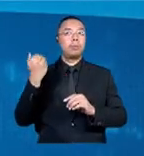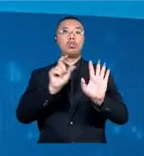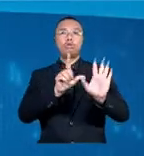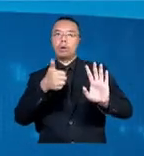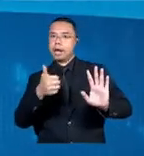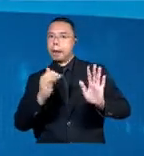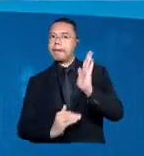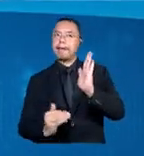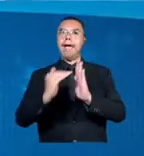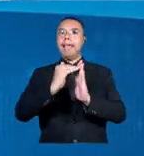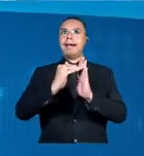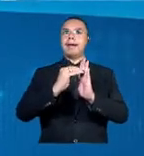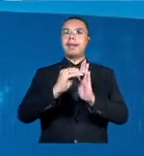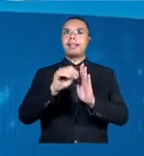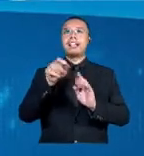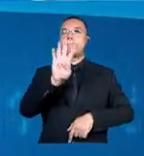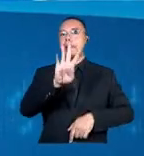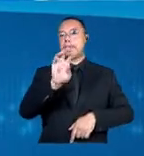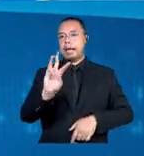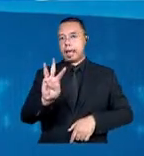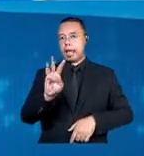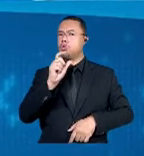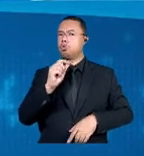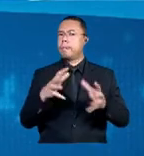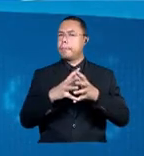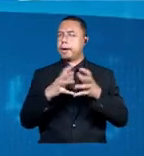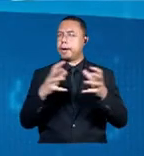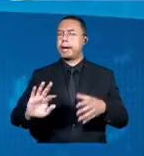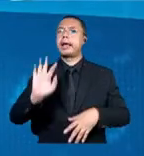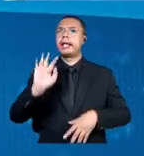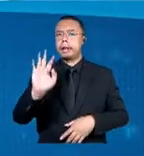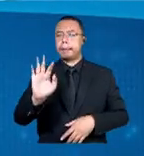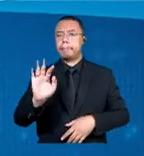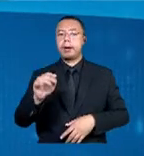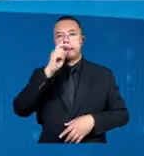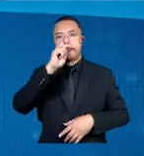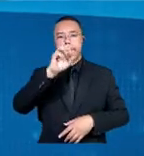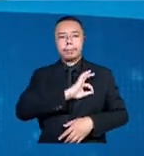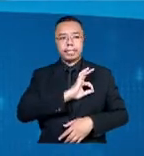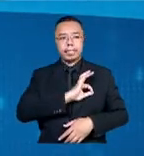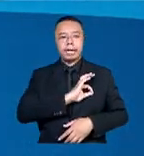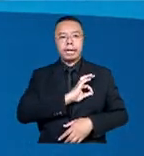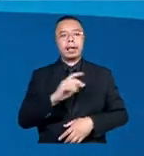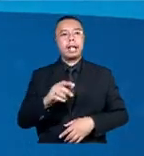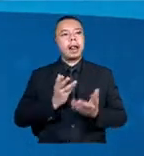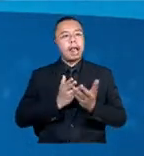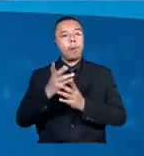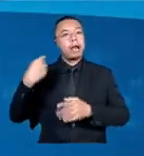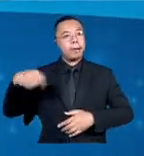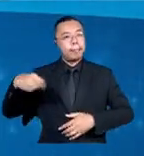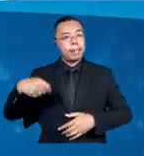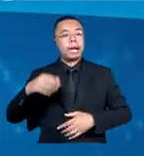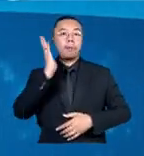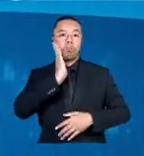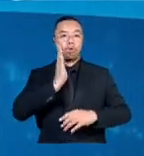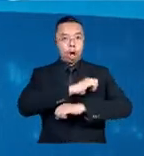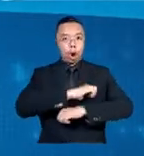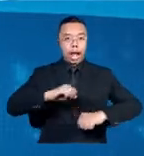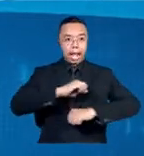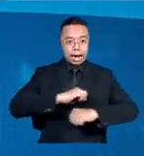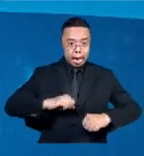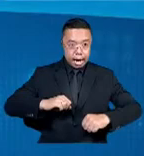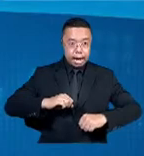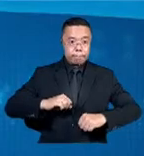76. Jadi meningkat. Nah, untuk mengembangkan ke depannya, Bapak Presiden melalui Menteri Pemuda